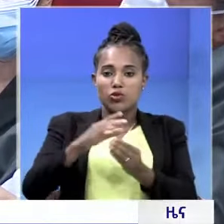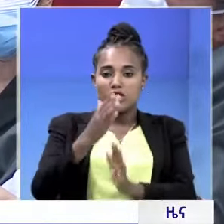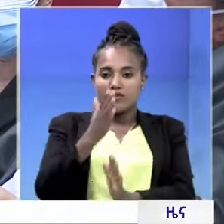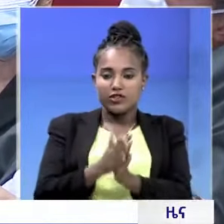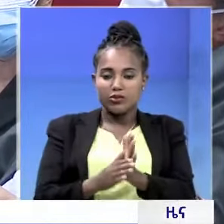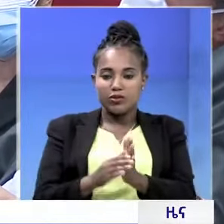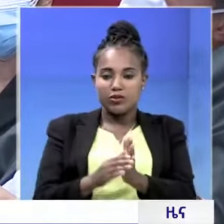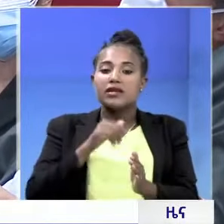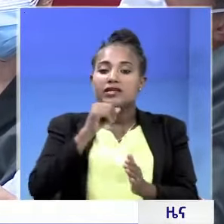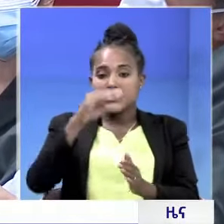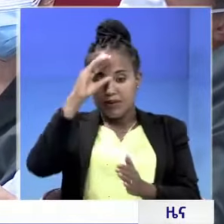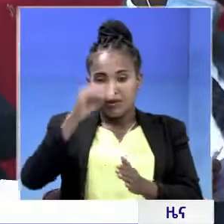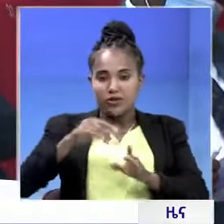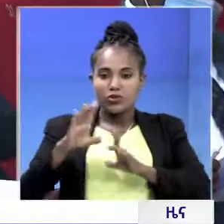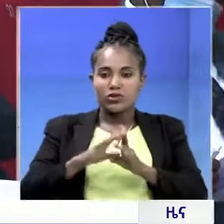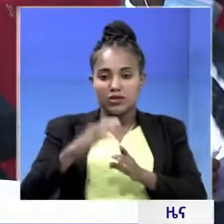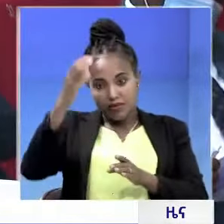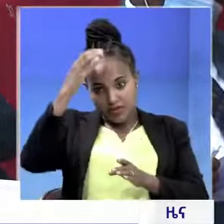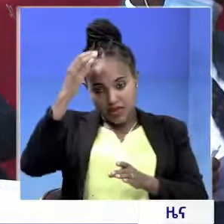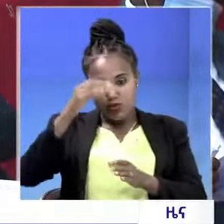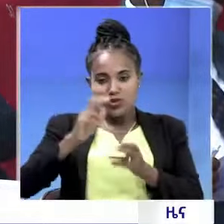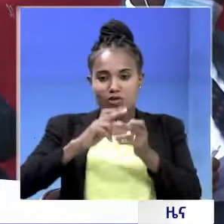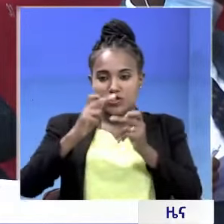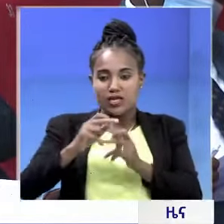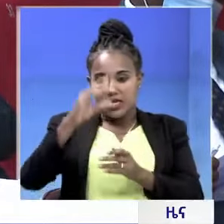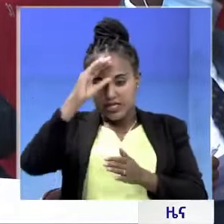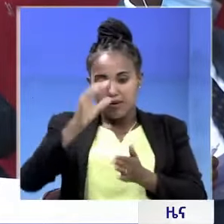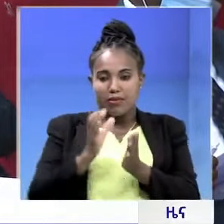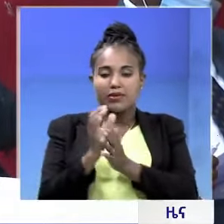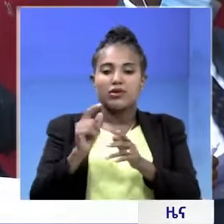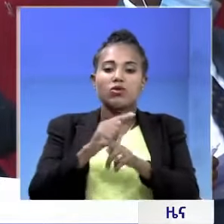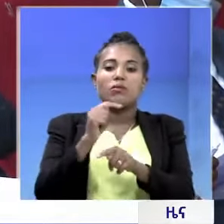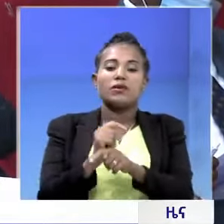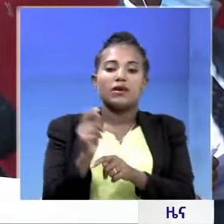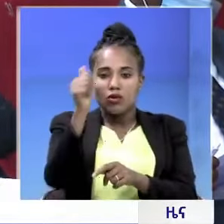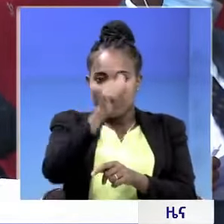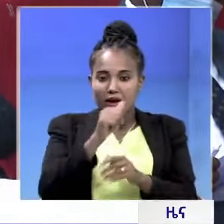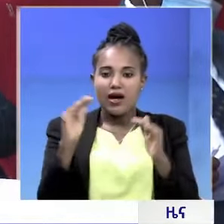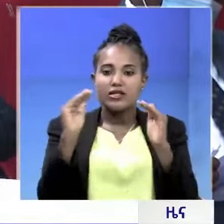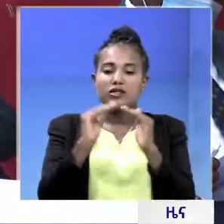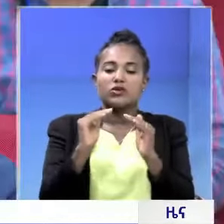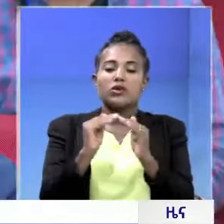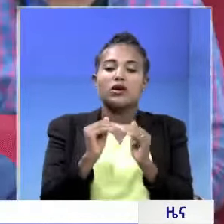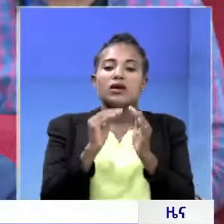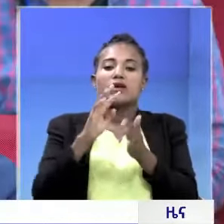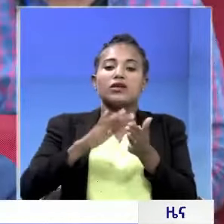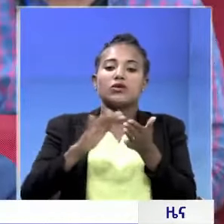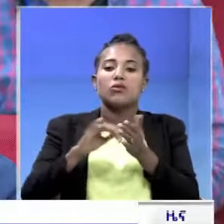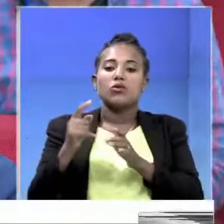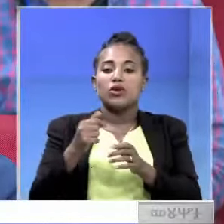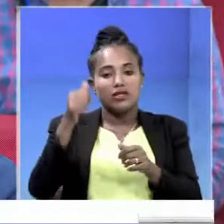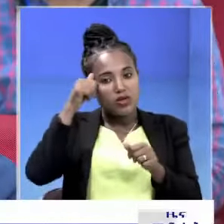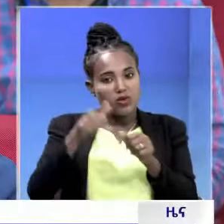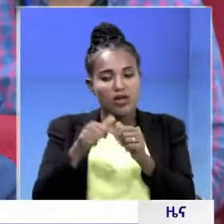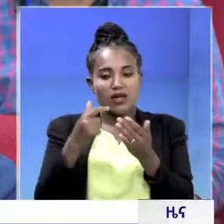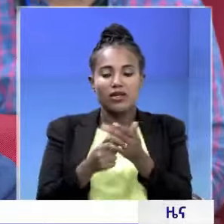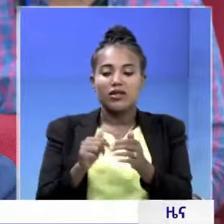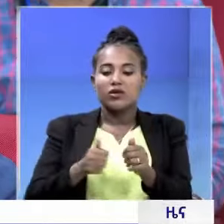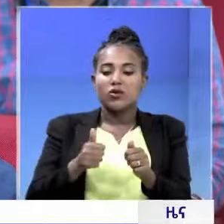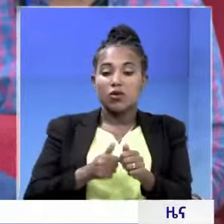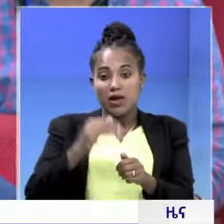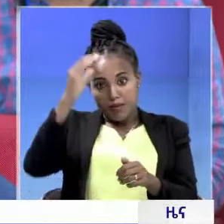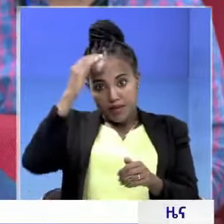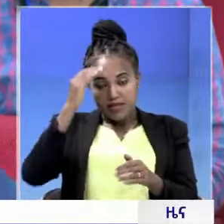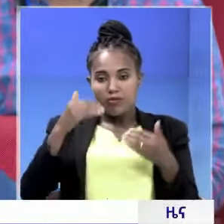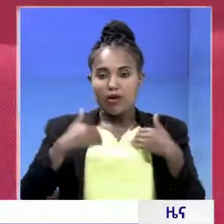የተፈጸሙ የሰብአዊ ድርጊቶችን የመንግስታቱ ድርጅት የሰብአዊ መብት ተቋምና የኢትዮጵያቸው በጋራ ያጠኑ መሆኑን አስተውሰዋል። ይህንንም ተከትሎ